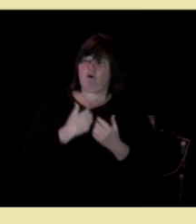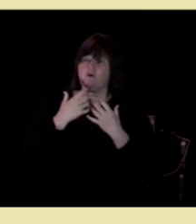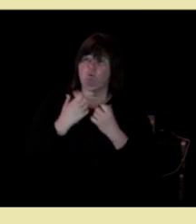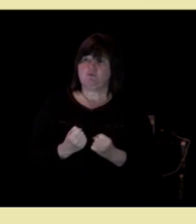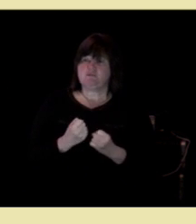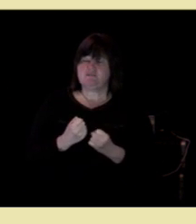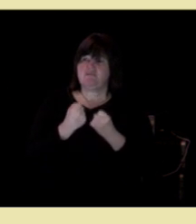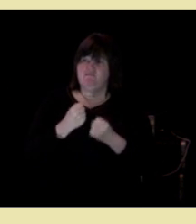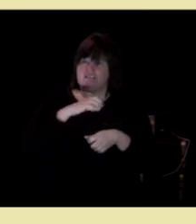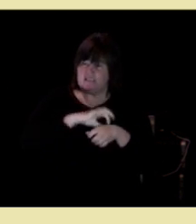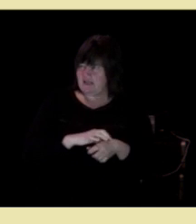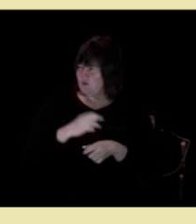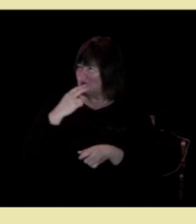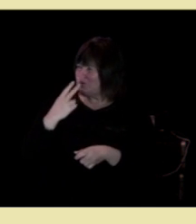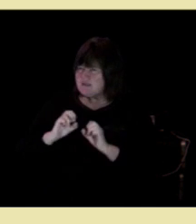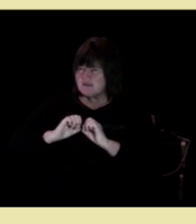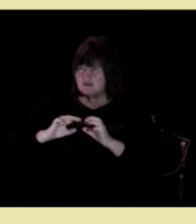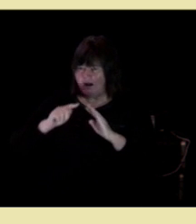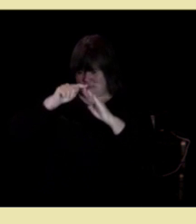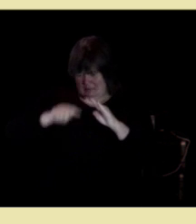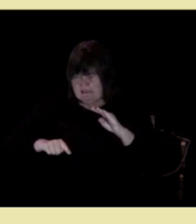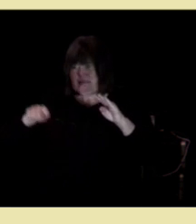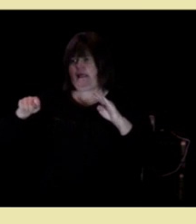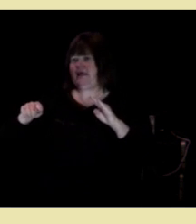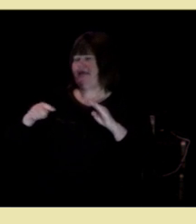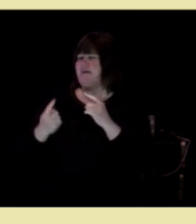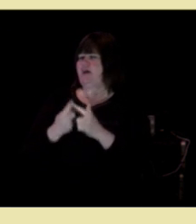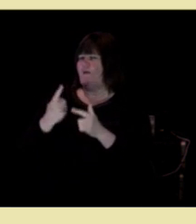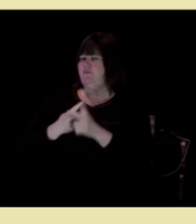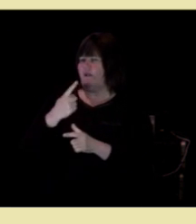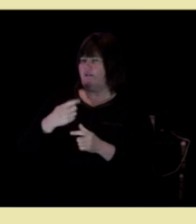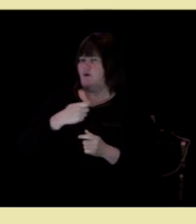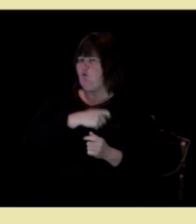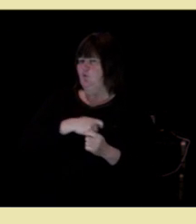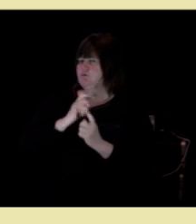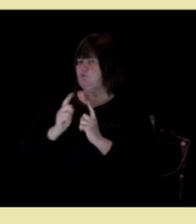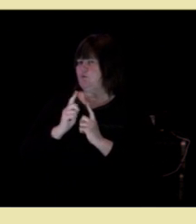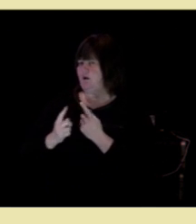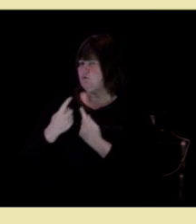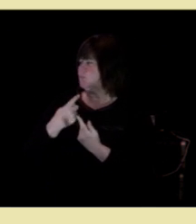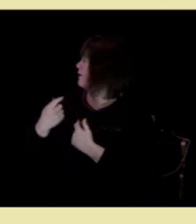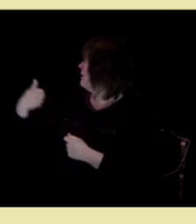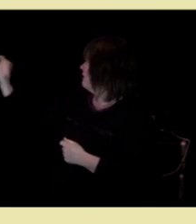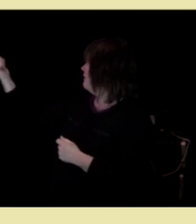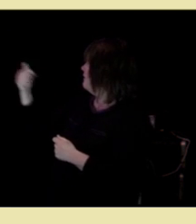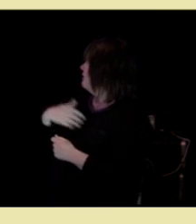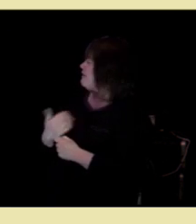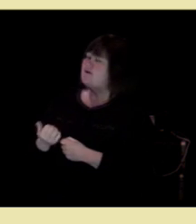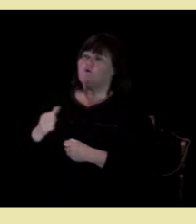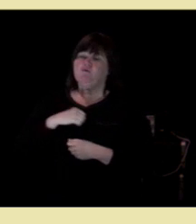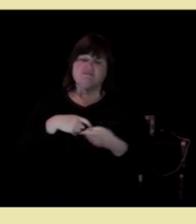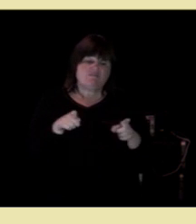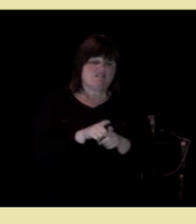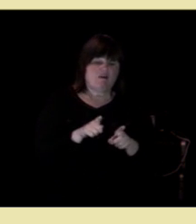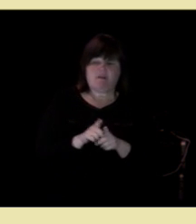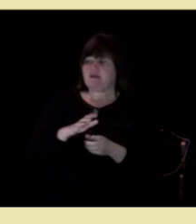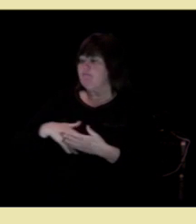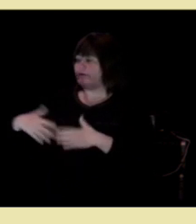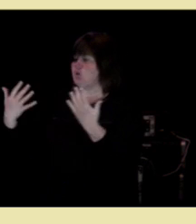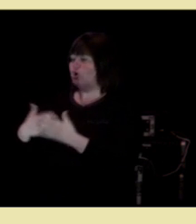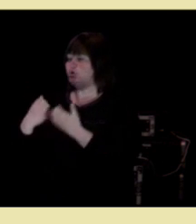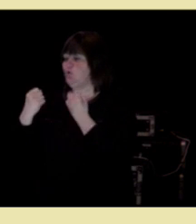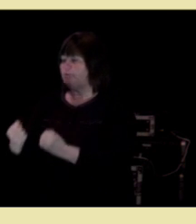en knekk i antallet konsultasjoner. Og sammenligner vi dette med døgnopphold i sykehus, så ser dere at